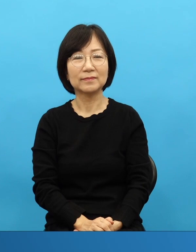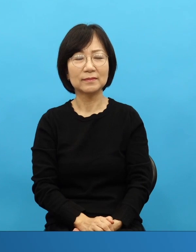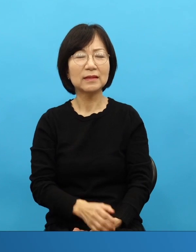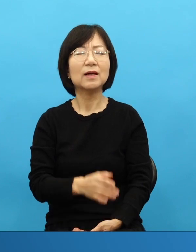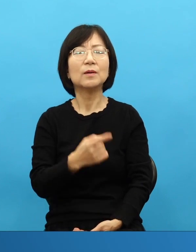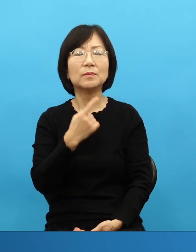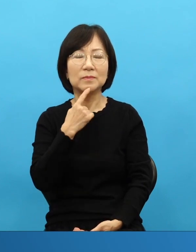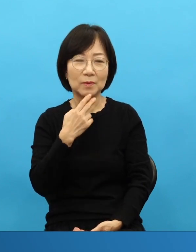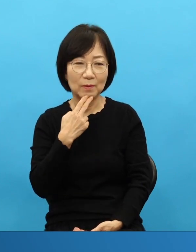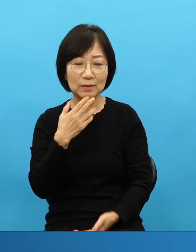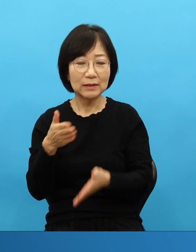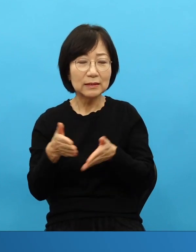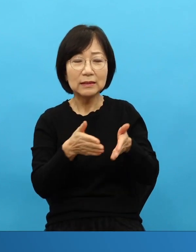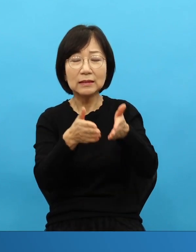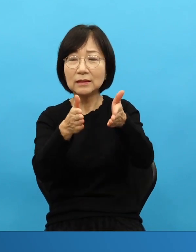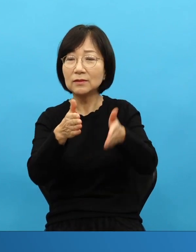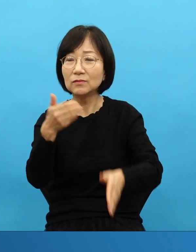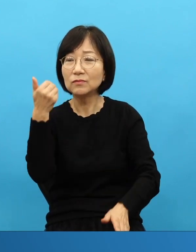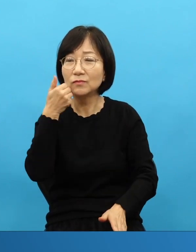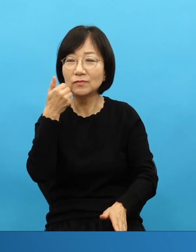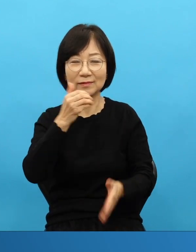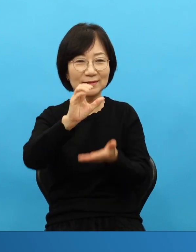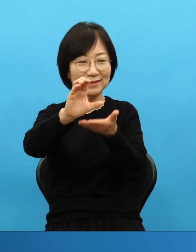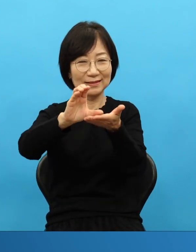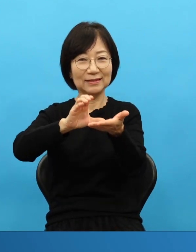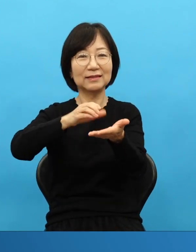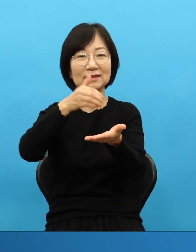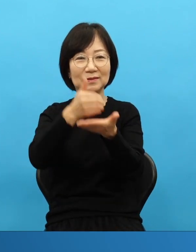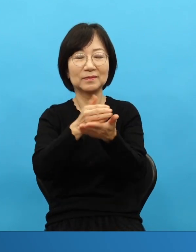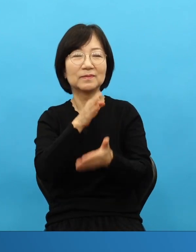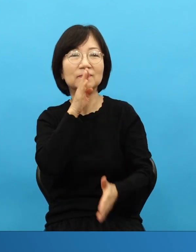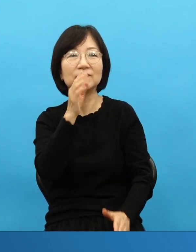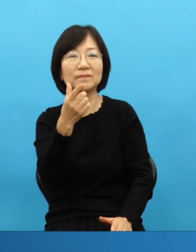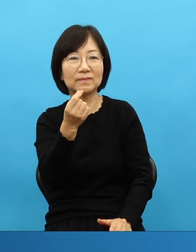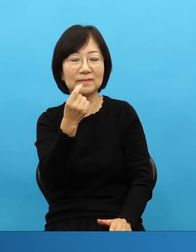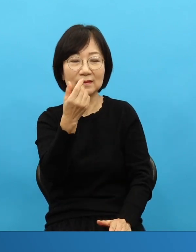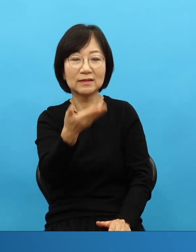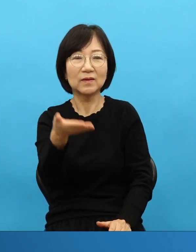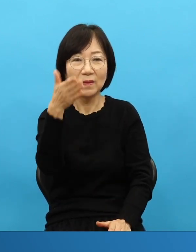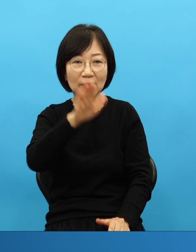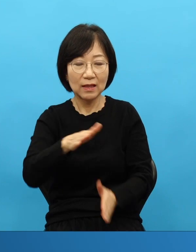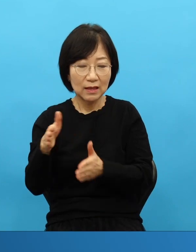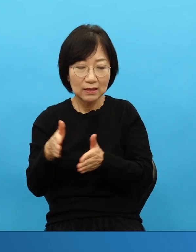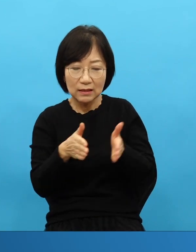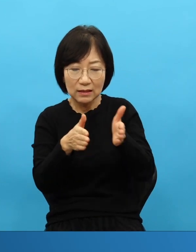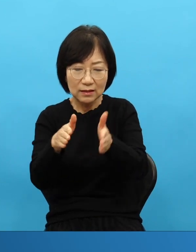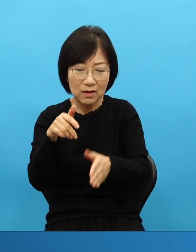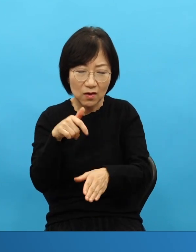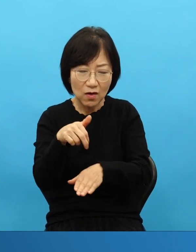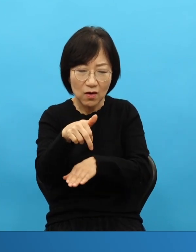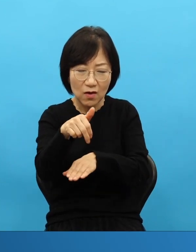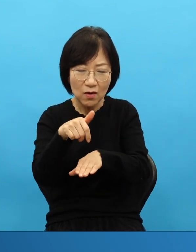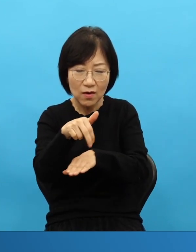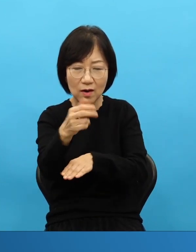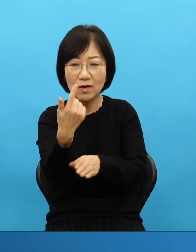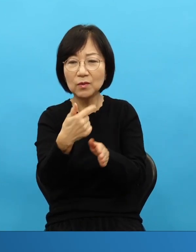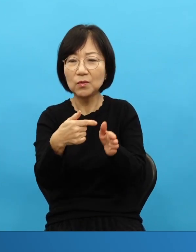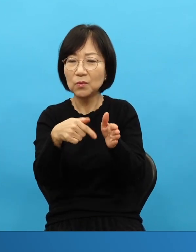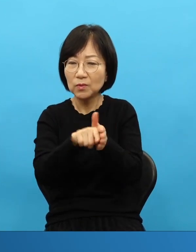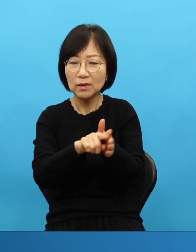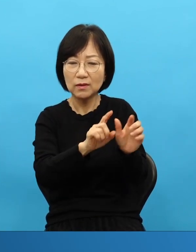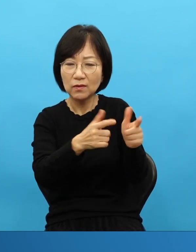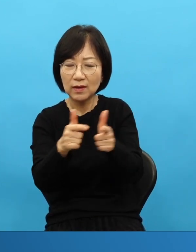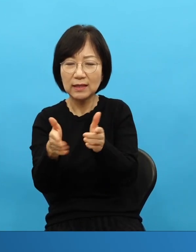그리스도지만 우리가 그 길을 가기 위한 여러 가지 시작들이 있습니다. However, the way, of course, the way is Christ, but there are various starts to that